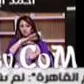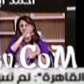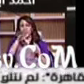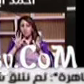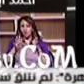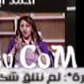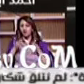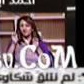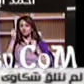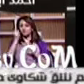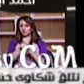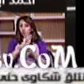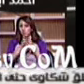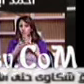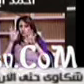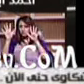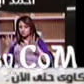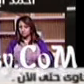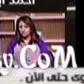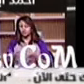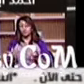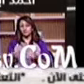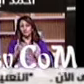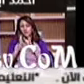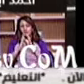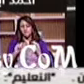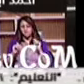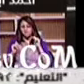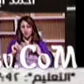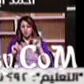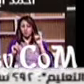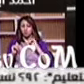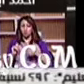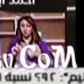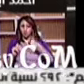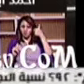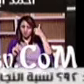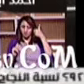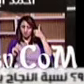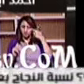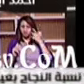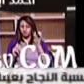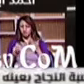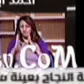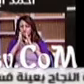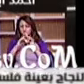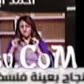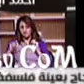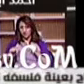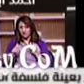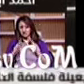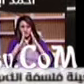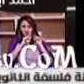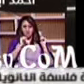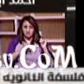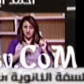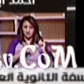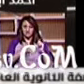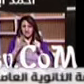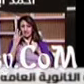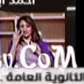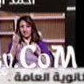بروا اللي قبليهم طبعا كلها مصر مصر انا دكتور عمرو مش مصدق ان احنا كمصريين عارفين ان احنا رايحين